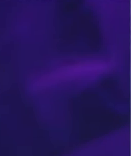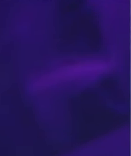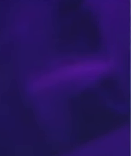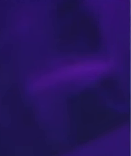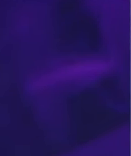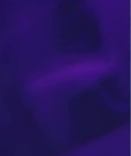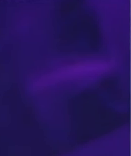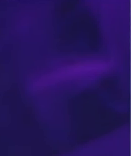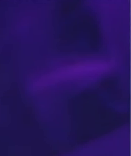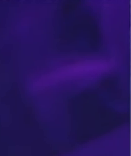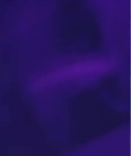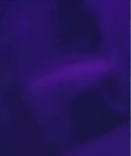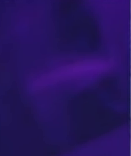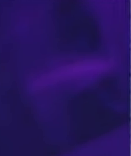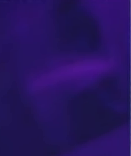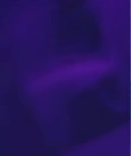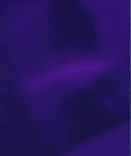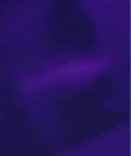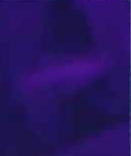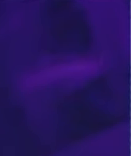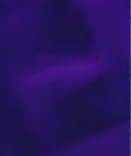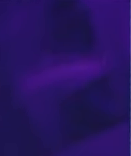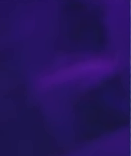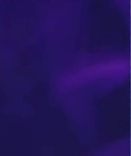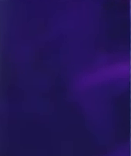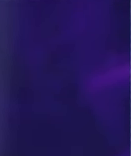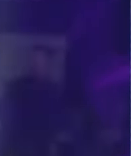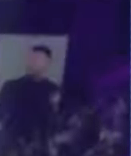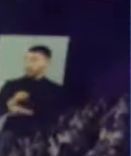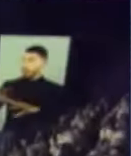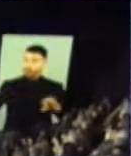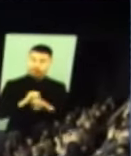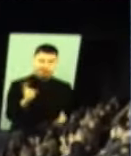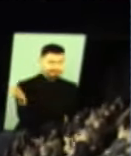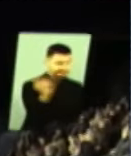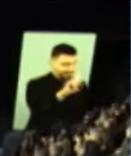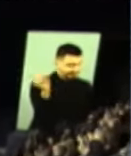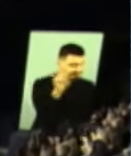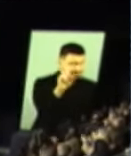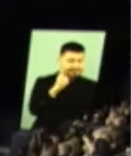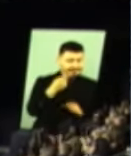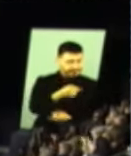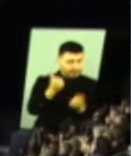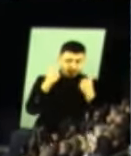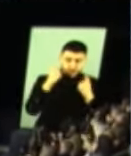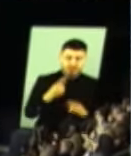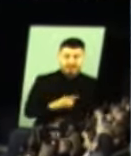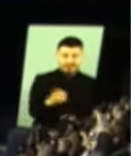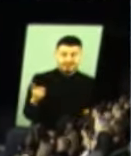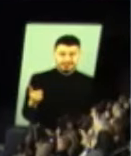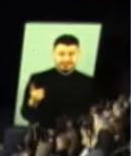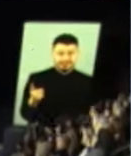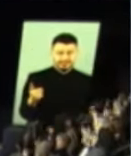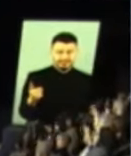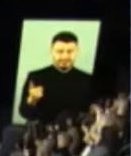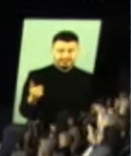έβρισκαν κόσμο. Ακολούθησε και το κάλεσμα του κυρίου Κασελάκη σήμερα το πρωί από τα μέσα κοινωνικής δικτύωσης που έλεγε να έρθει ο κόσμος να δει την ομιλία